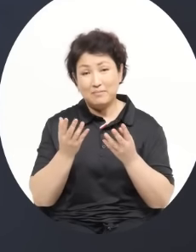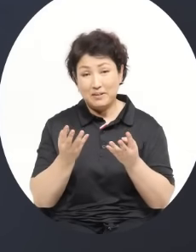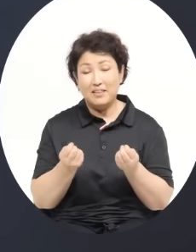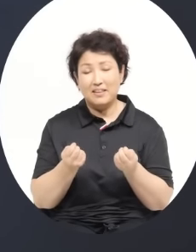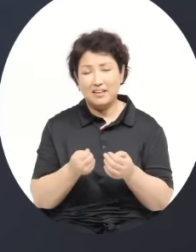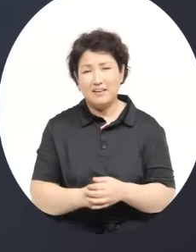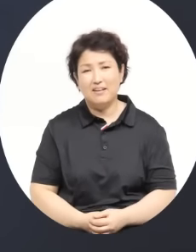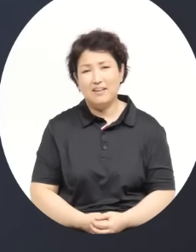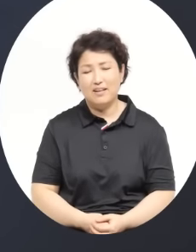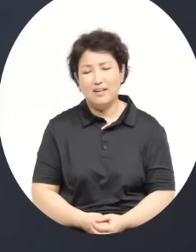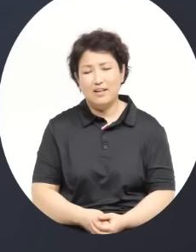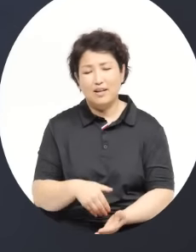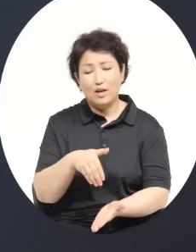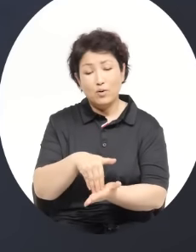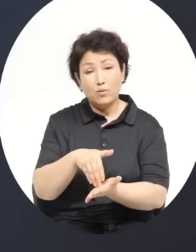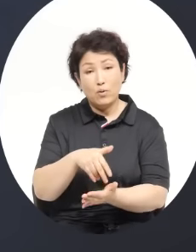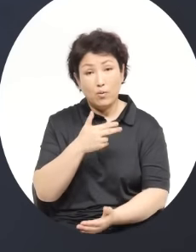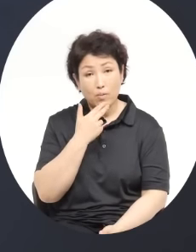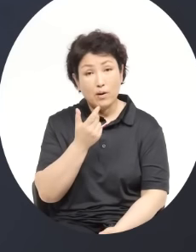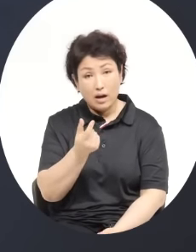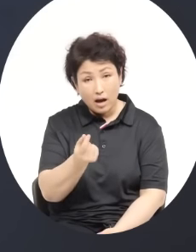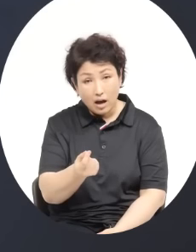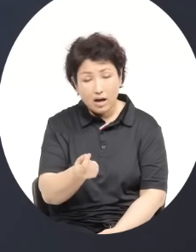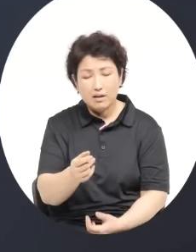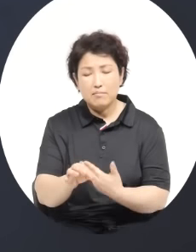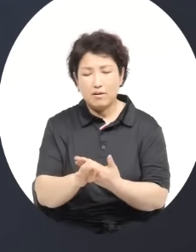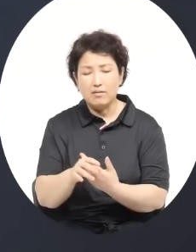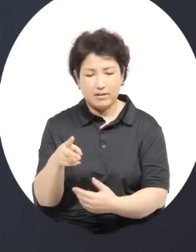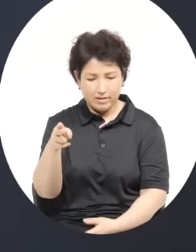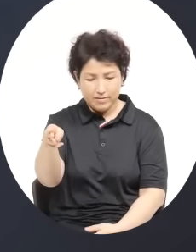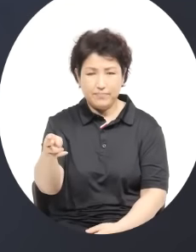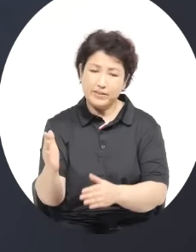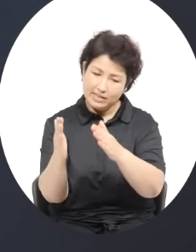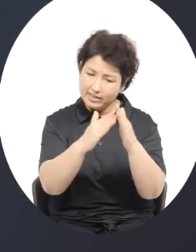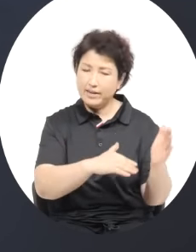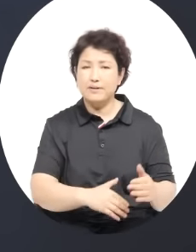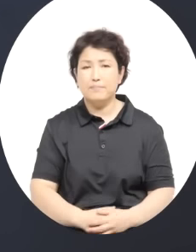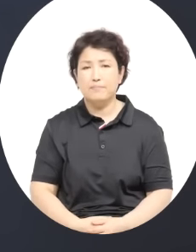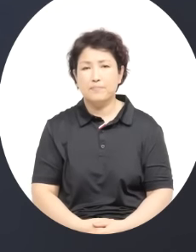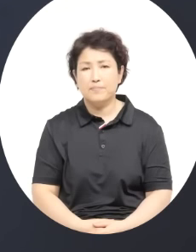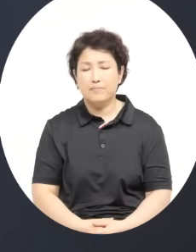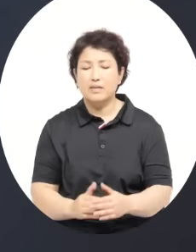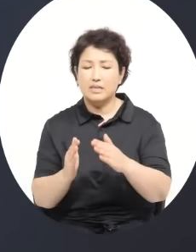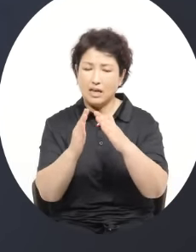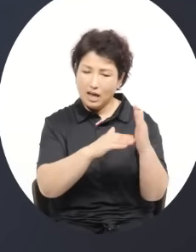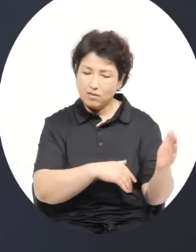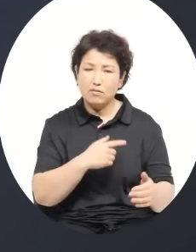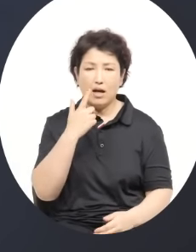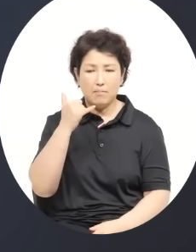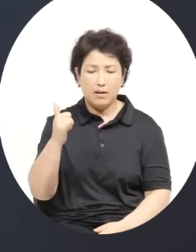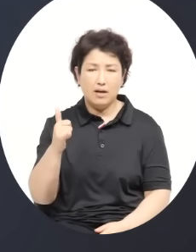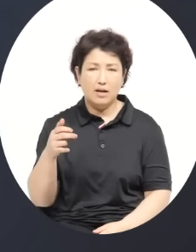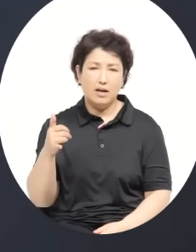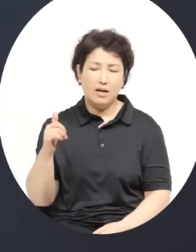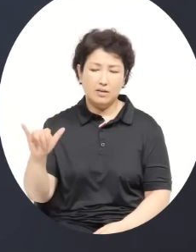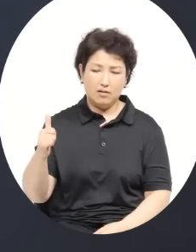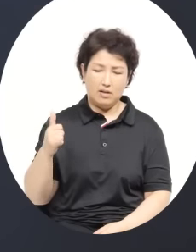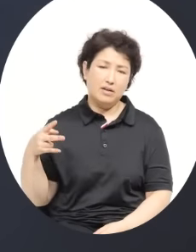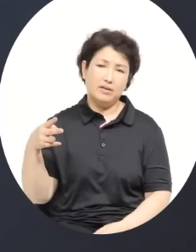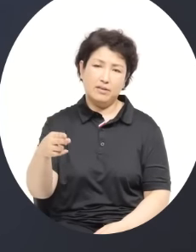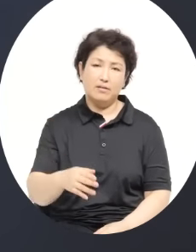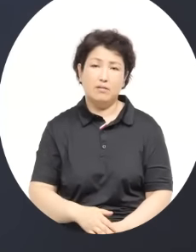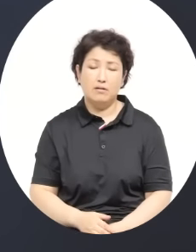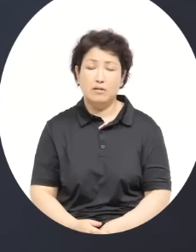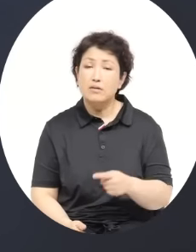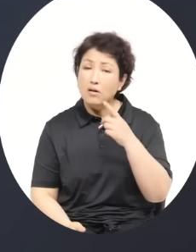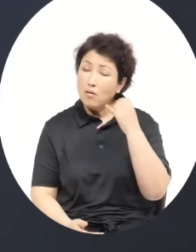상처를 많이 입었네요. 네, 후회할 것 같지 않으면 끊으세요. 지금부터. 이사를 가세요. 이사를 가고 일체 연락을 끊고 사세요.